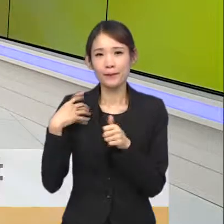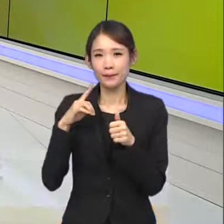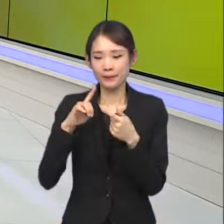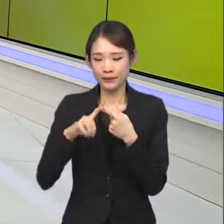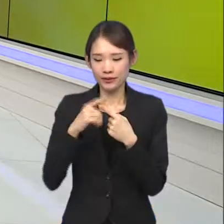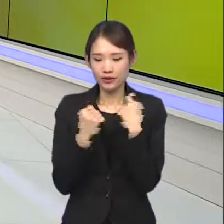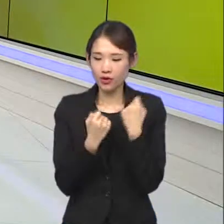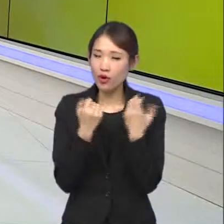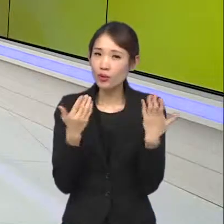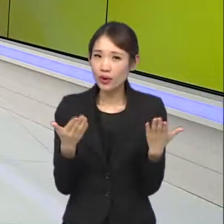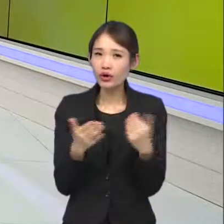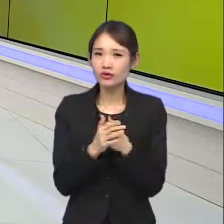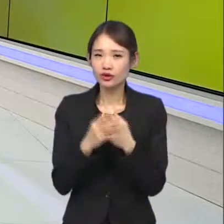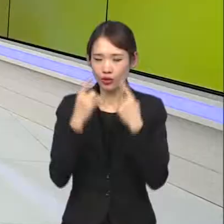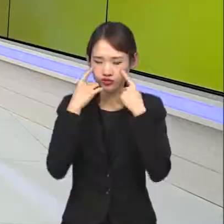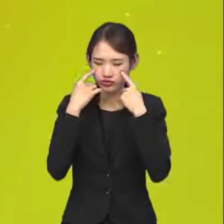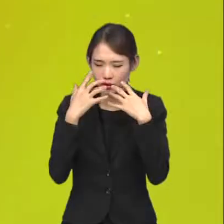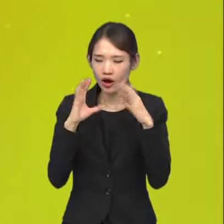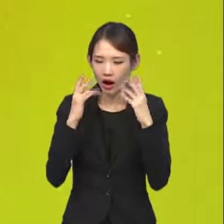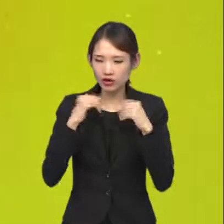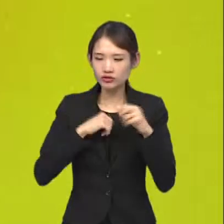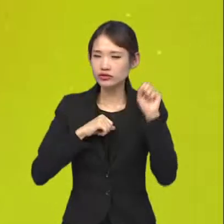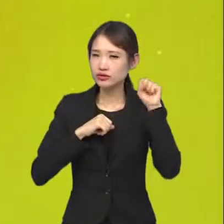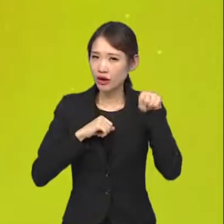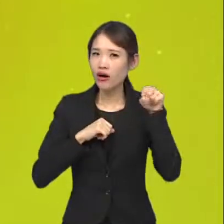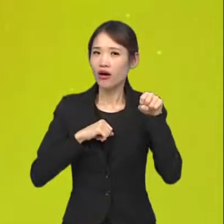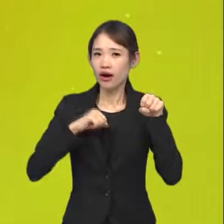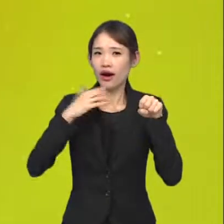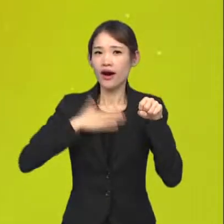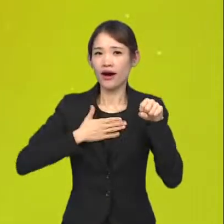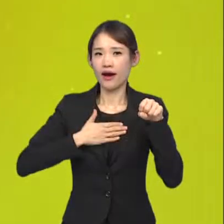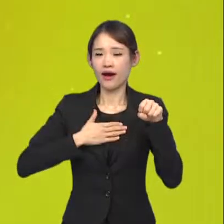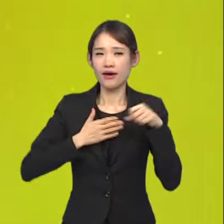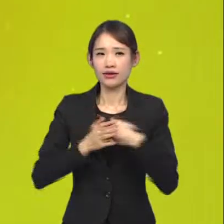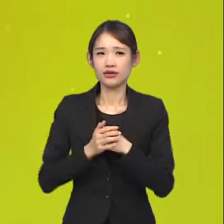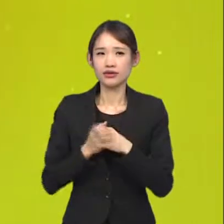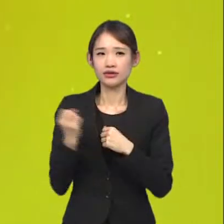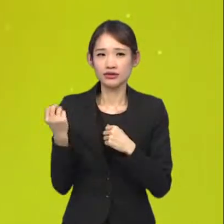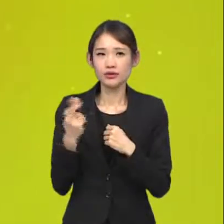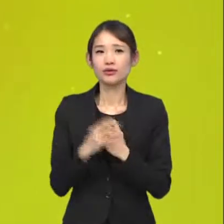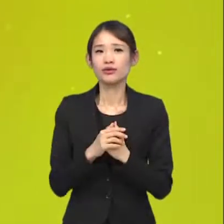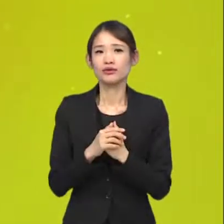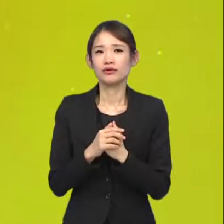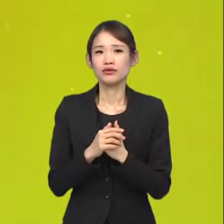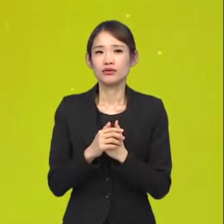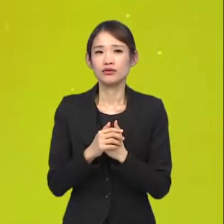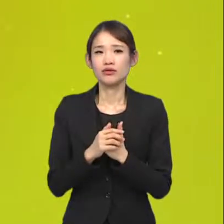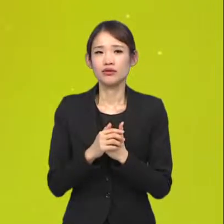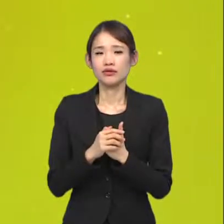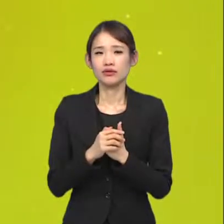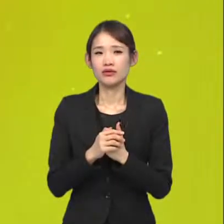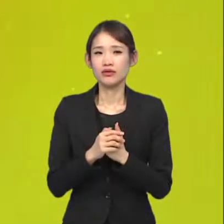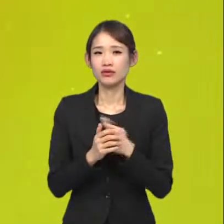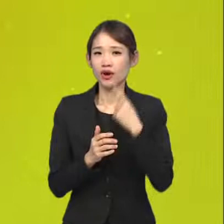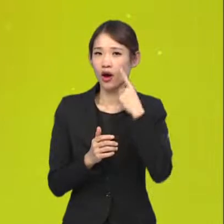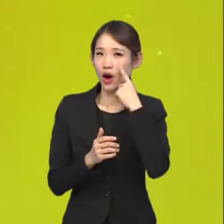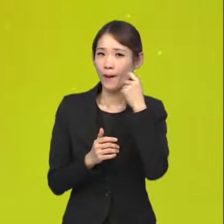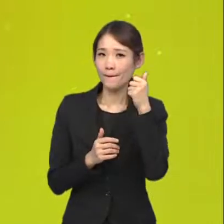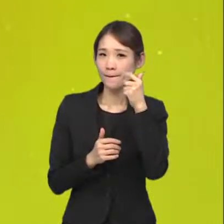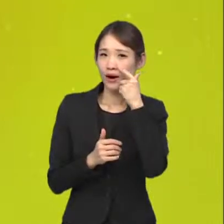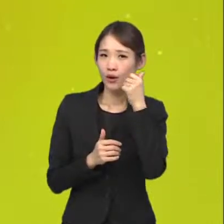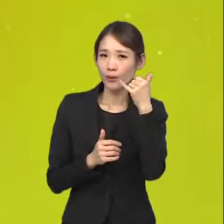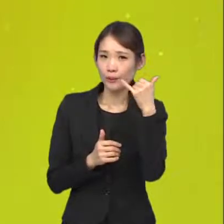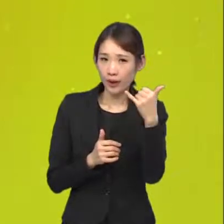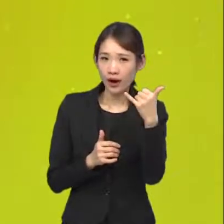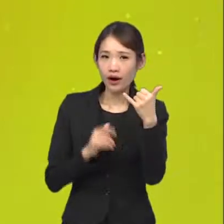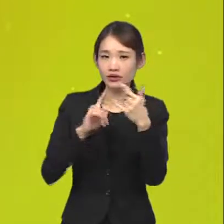아이들도 분명히 수긍을 합니다 나이가 어려도 수 궁도 하고 덧붙여서 이제 엄마 아빠에 대한 그런 어떤